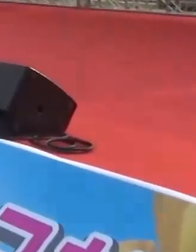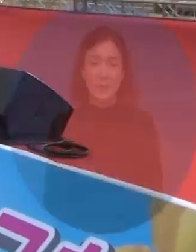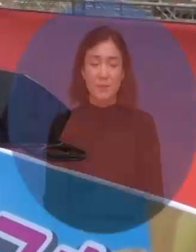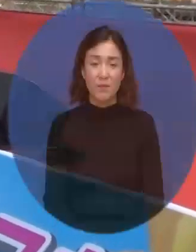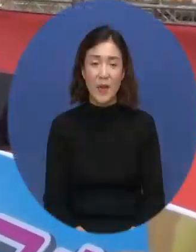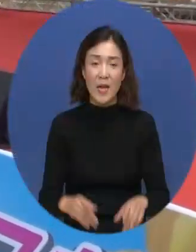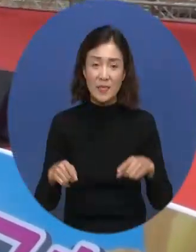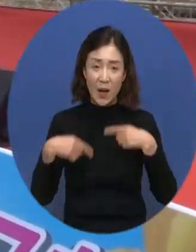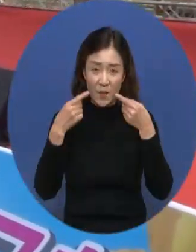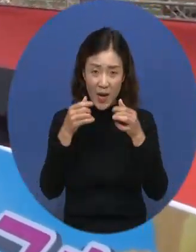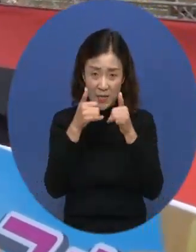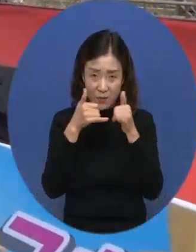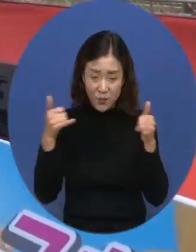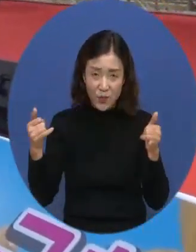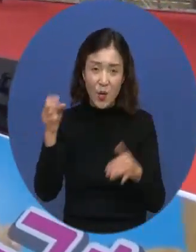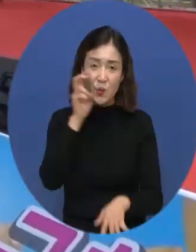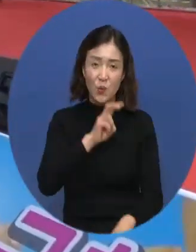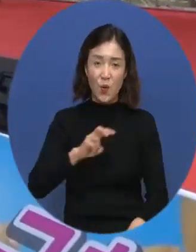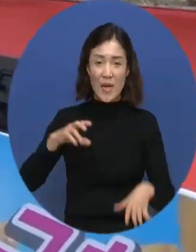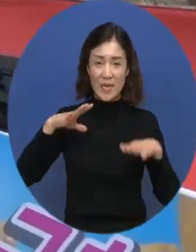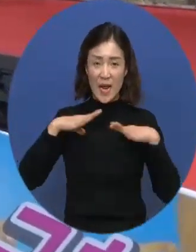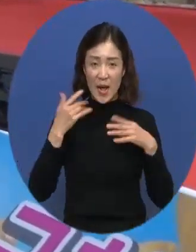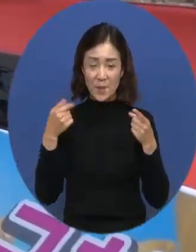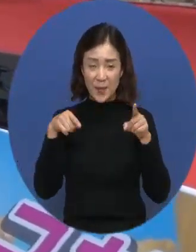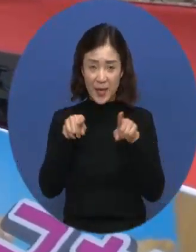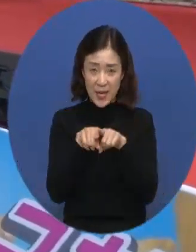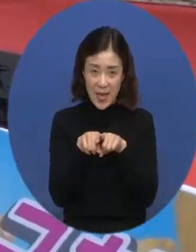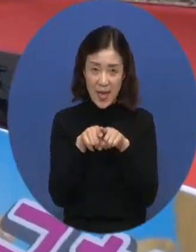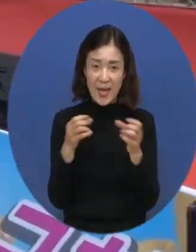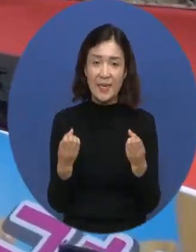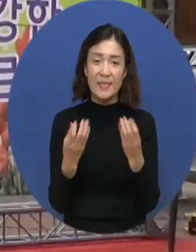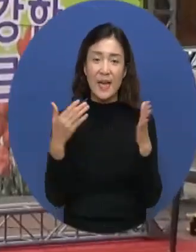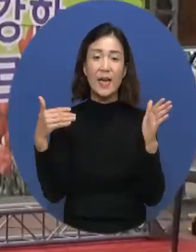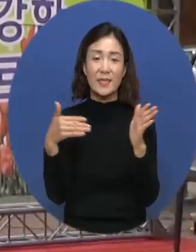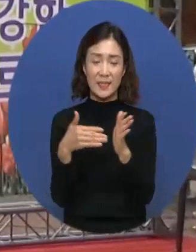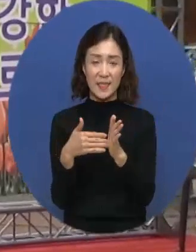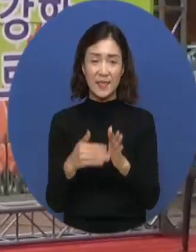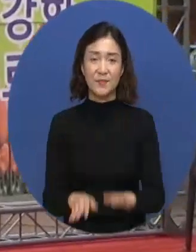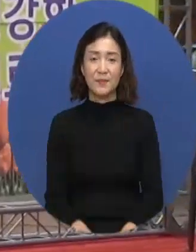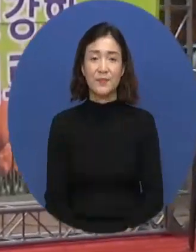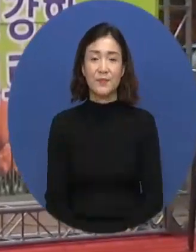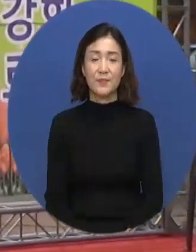참가하신 분들의 노래 자랑과 함께 행사가 마무리되어 갔는데요.